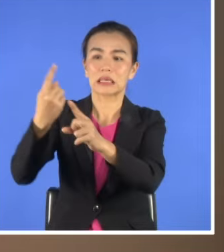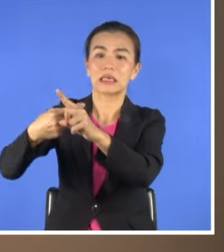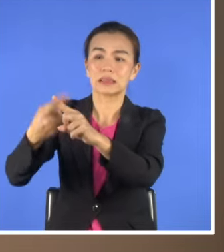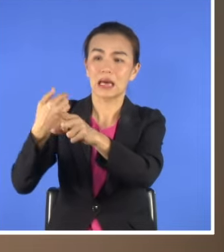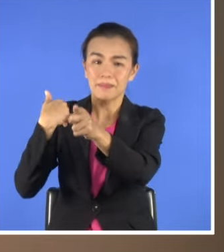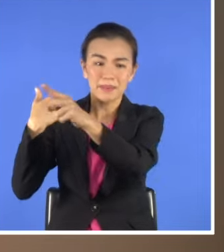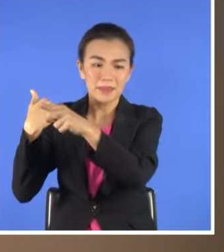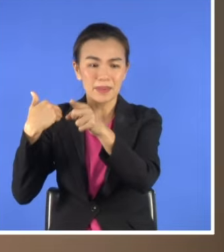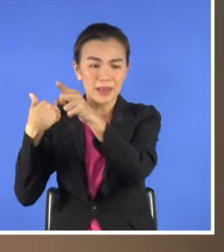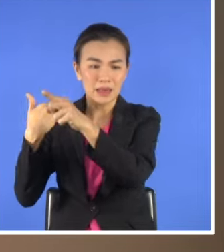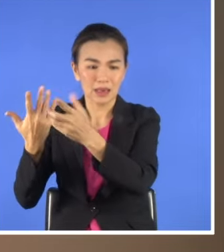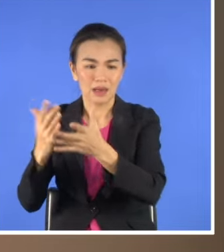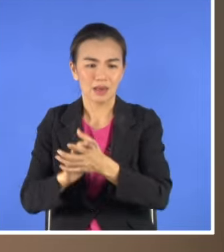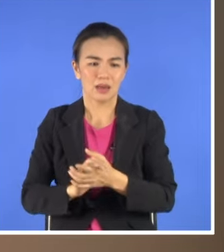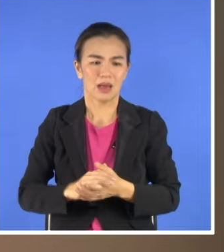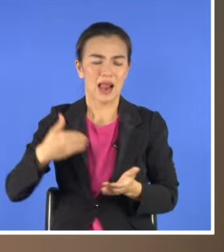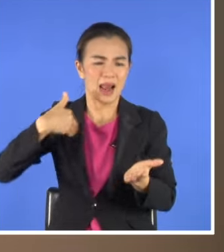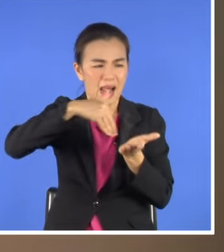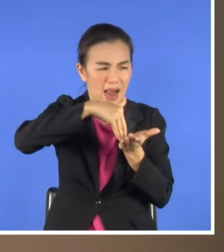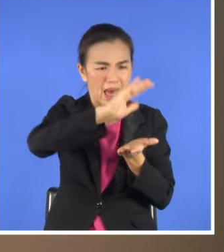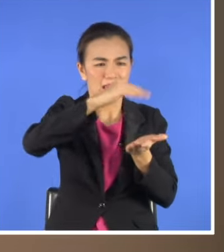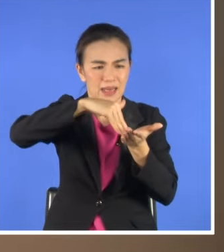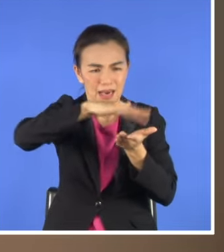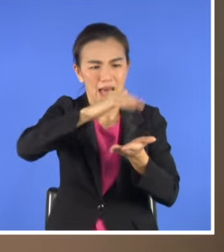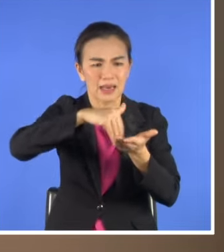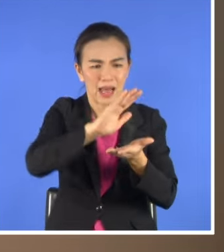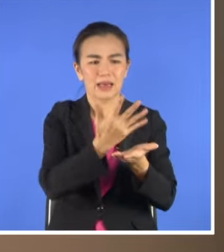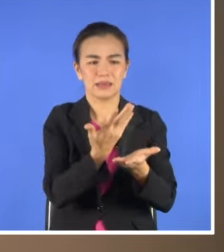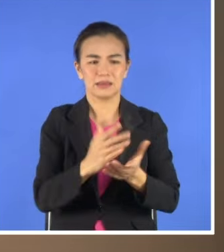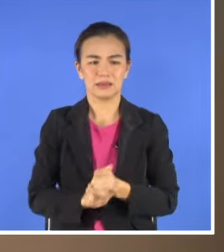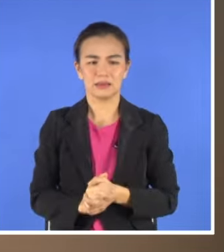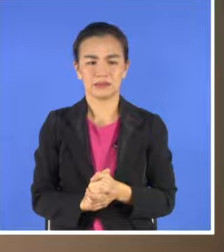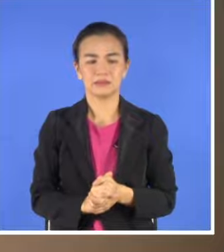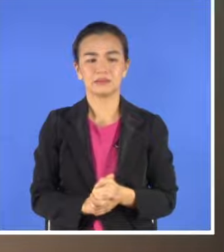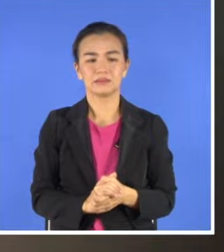อเออโอ้ไล่หมดอ่ะนี่ไปเป็นกาดได้ได